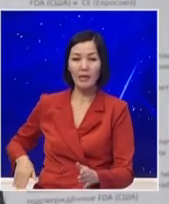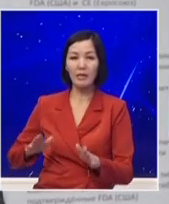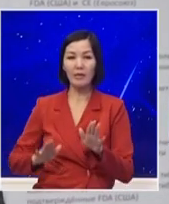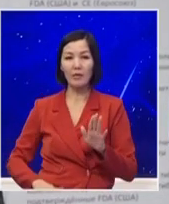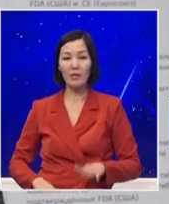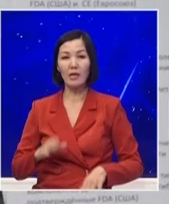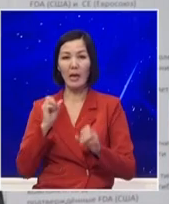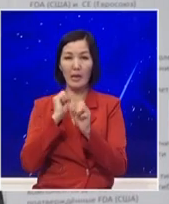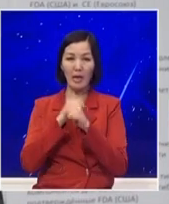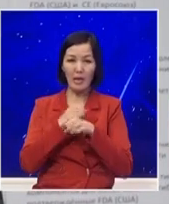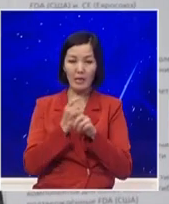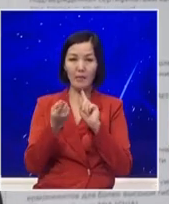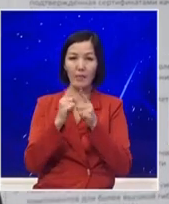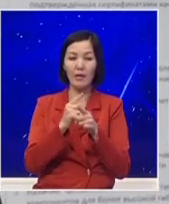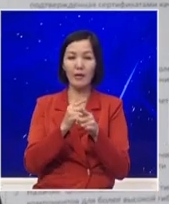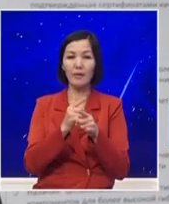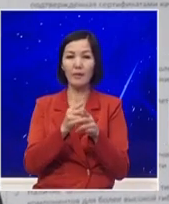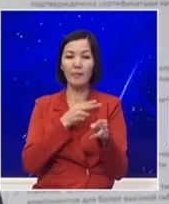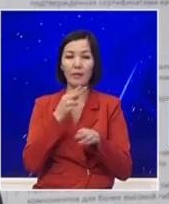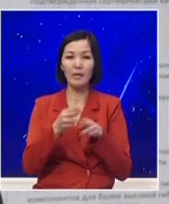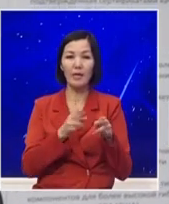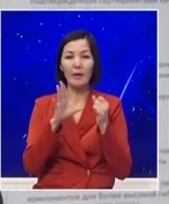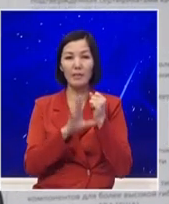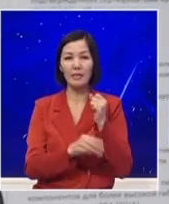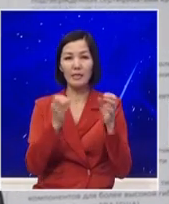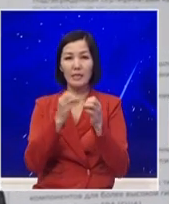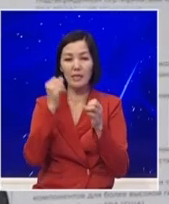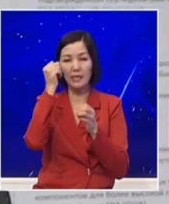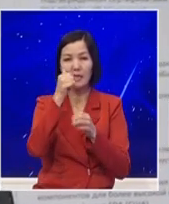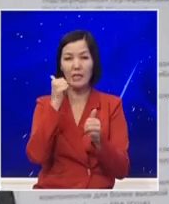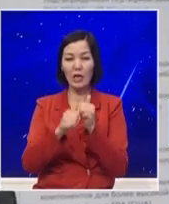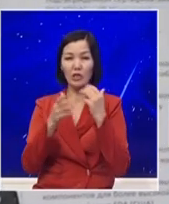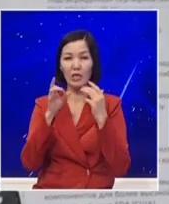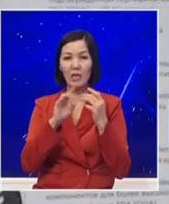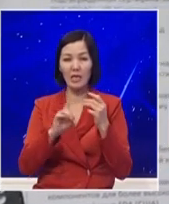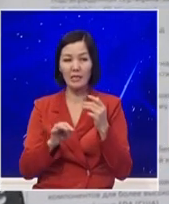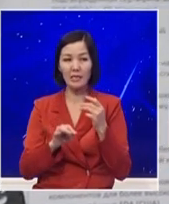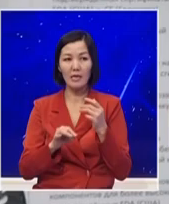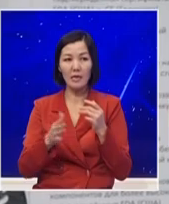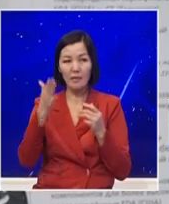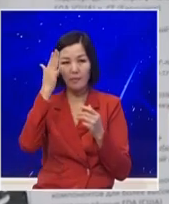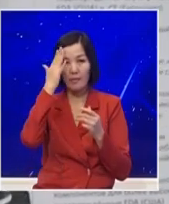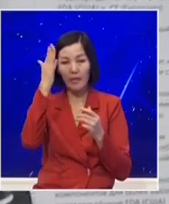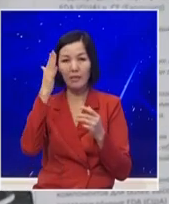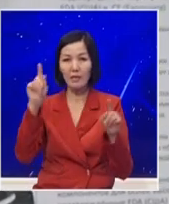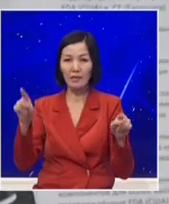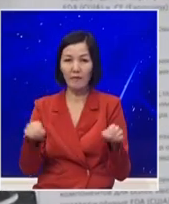Эта операция у нас проводится в течение последних 10 лет, и каждый раз у нас этот метод